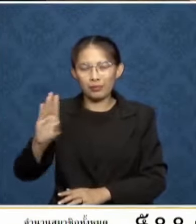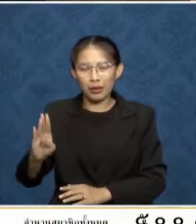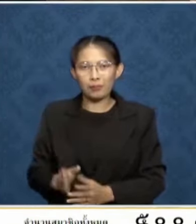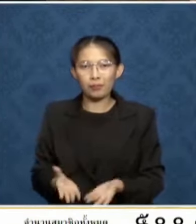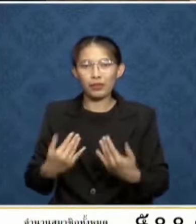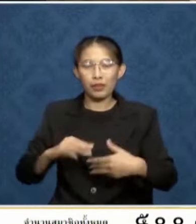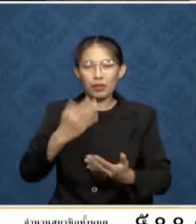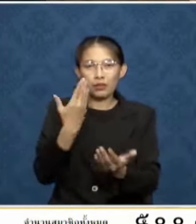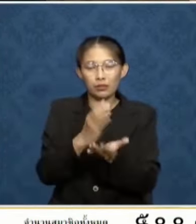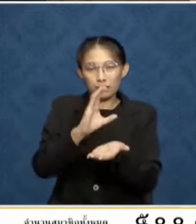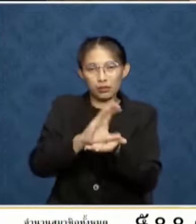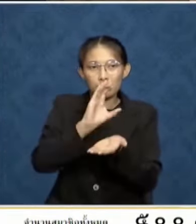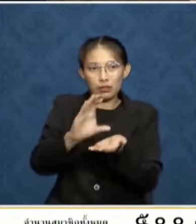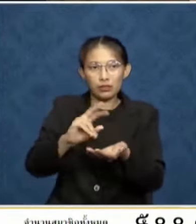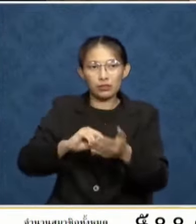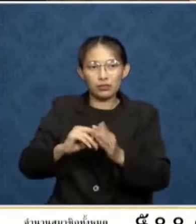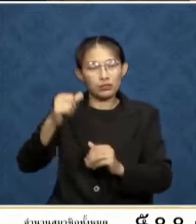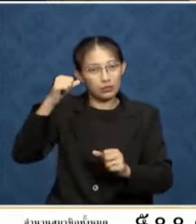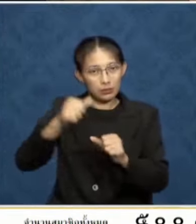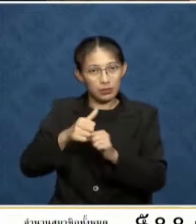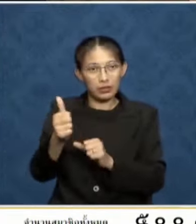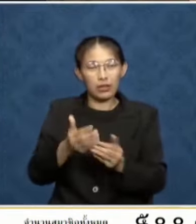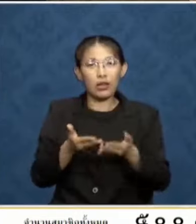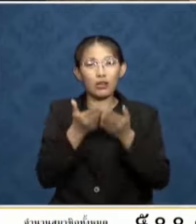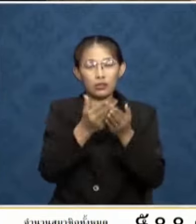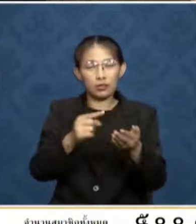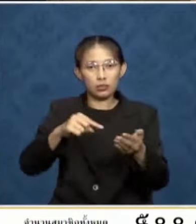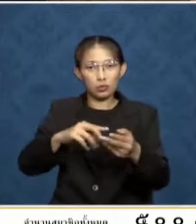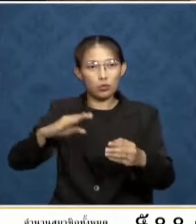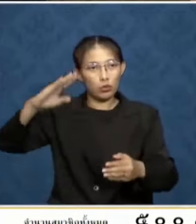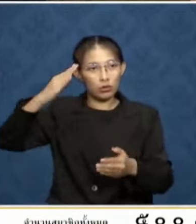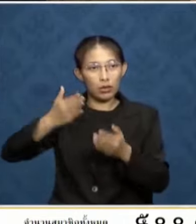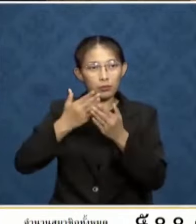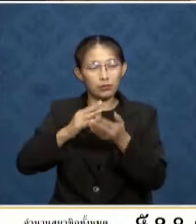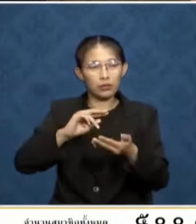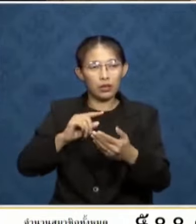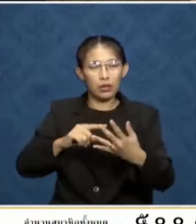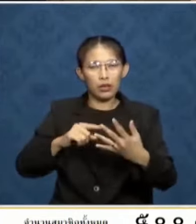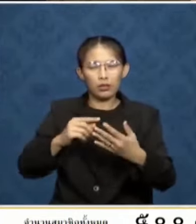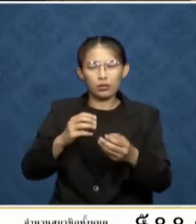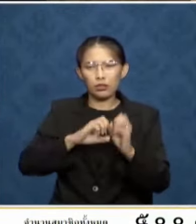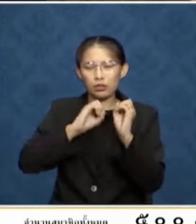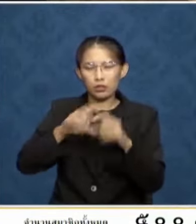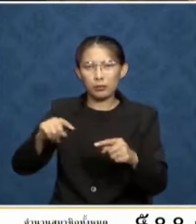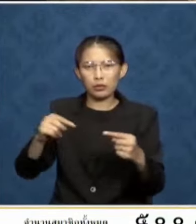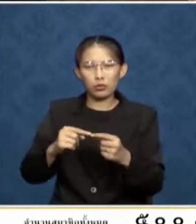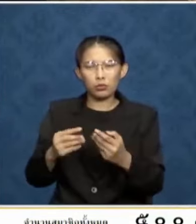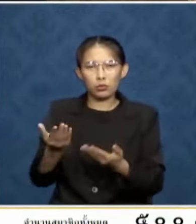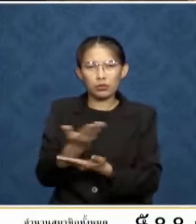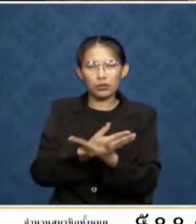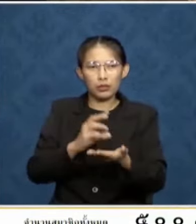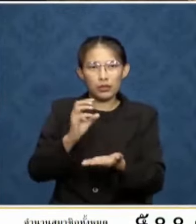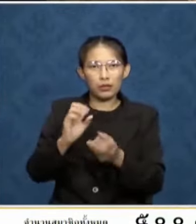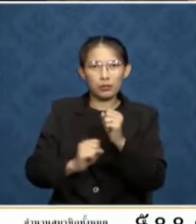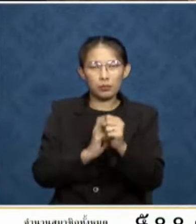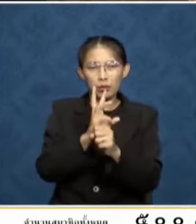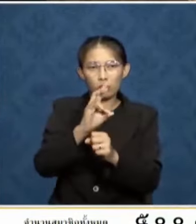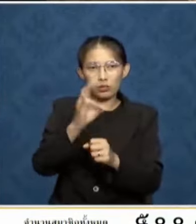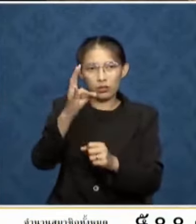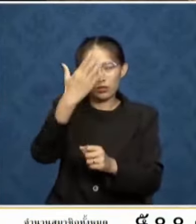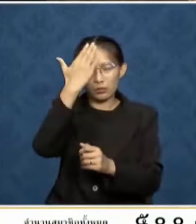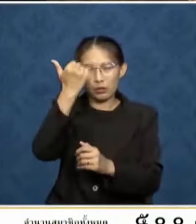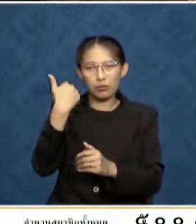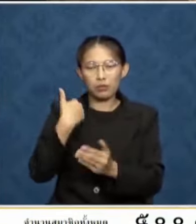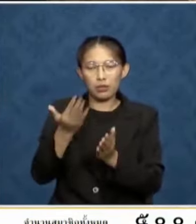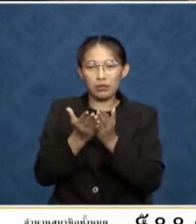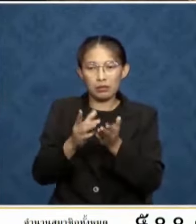ซึงประมาในส่วี้ หากเราจำกได้เรือฟิเกตของคทพเรือที่ถูกตีตบไปเมอครพจารณางบประมาป 6-7 เป็โครงการทนำเรือขนาให่มาต่อภายใ